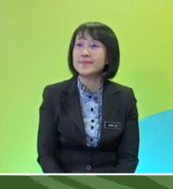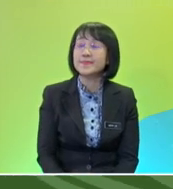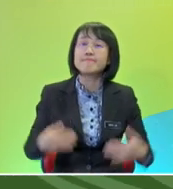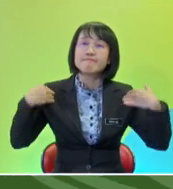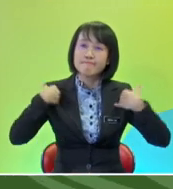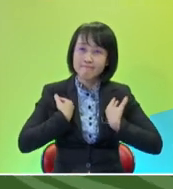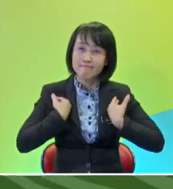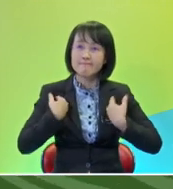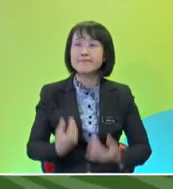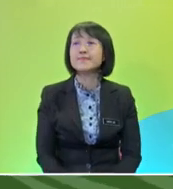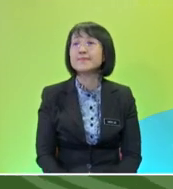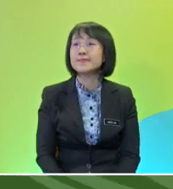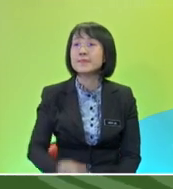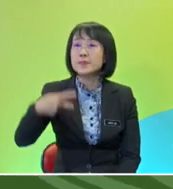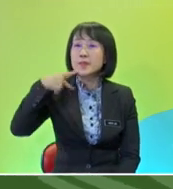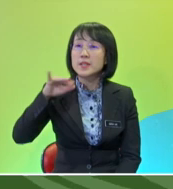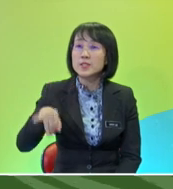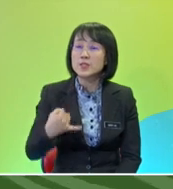Letih. Letih. Adik Pejun.